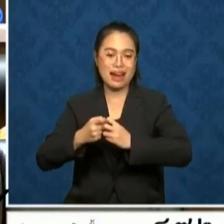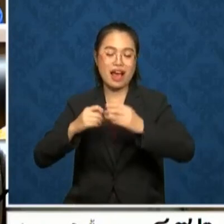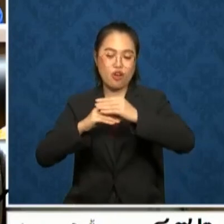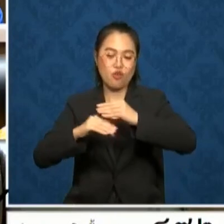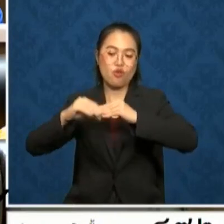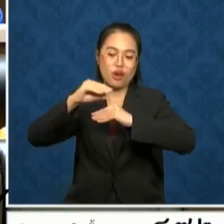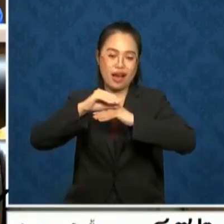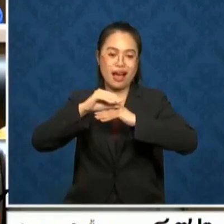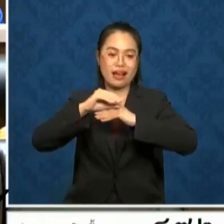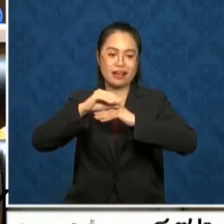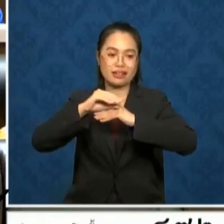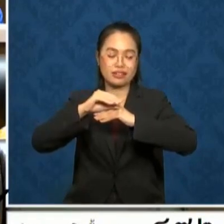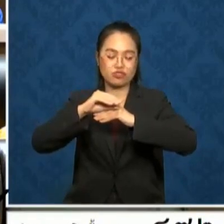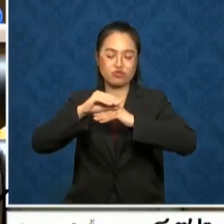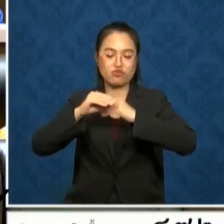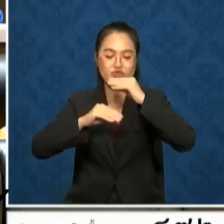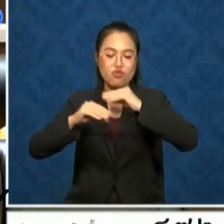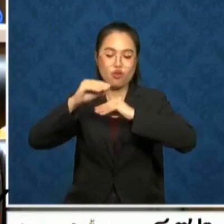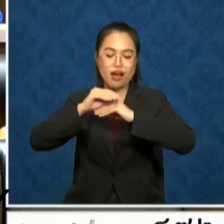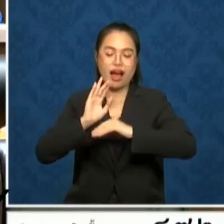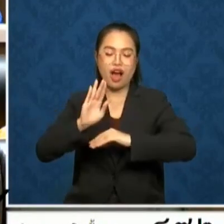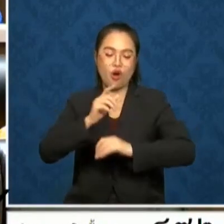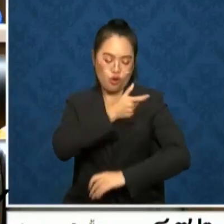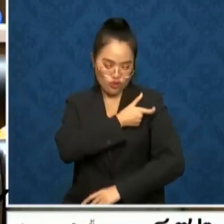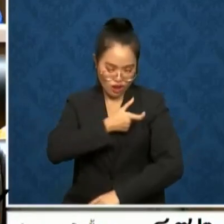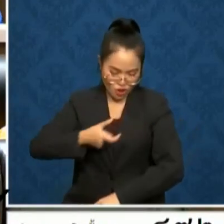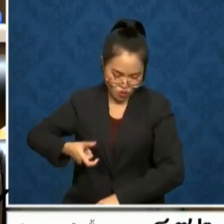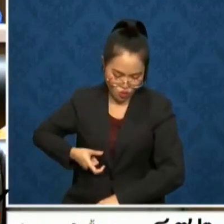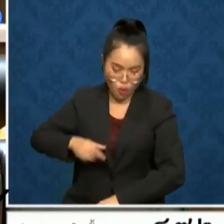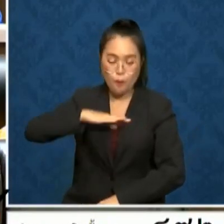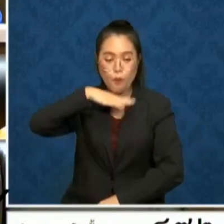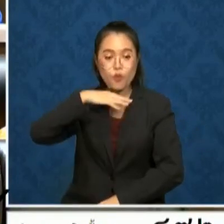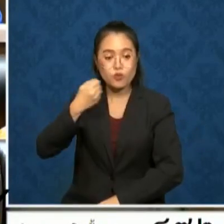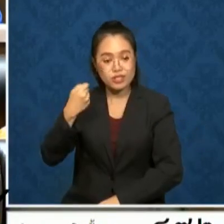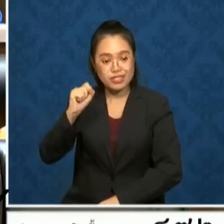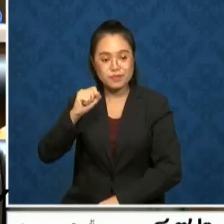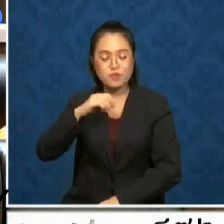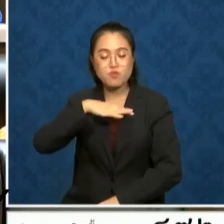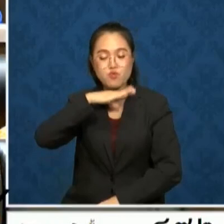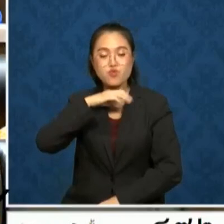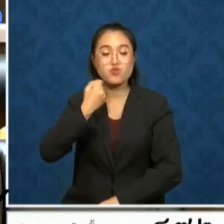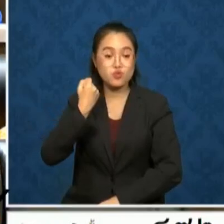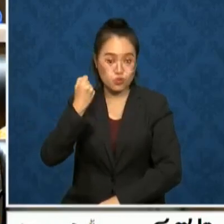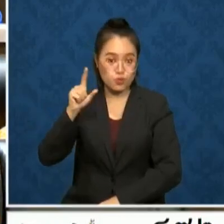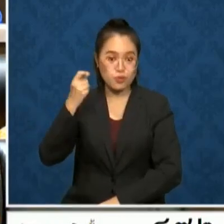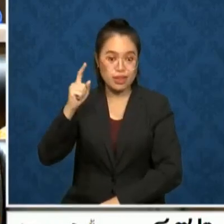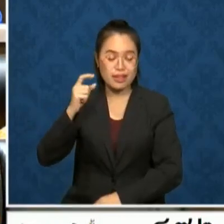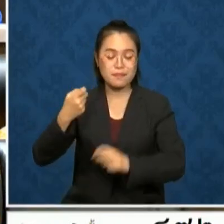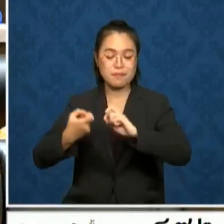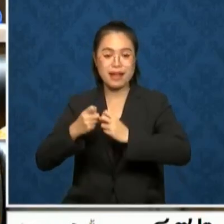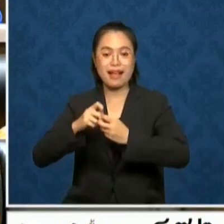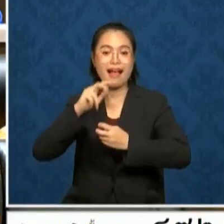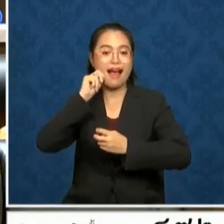ราชประสงค์ดอนขุนห้วย2หมู่ที่10และหมู่ที่11ตำบลท่าคอยที่ประสบปัญหาภัยแล้งมาทุ